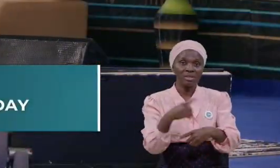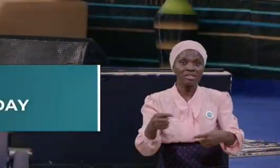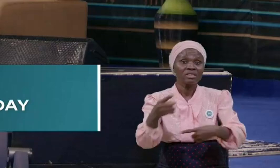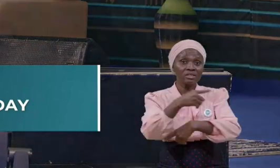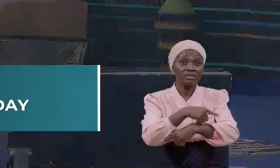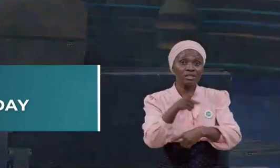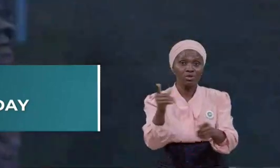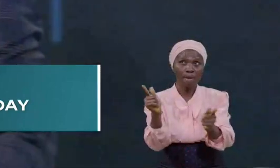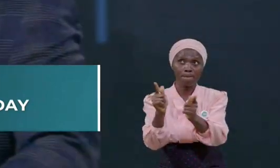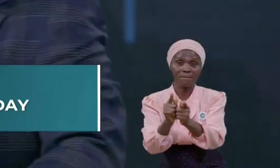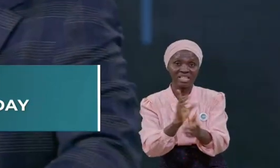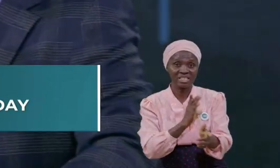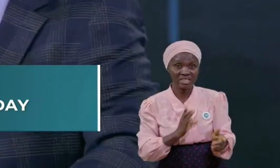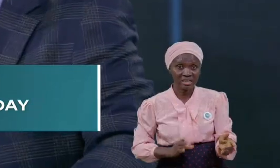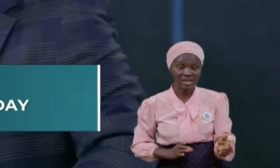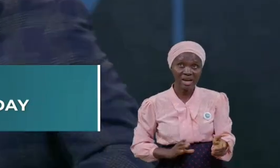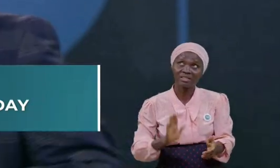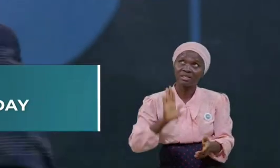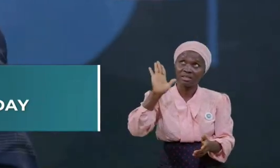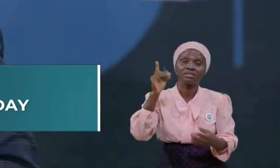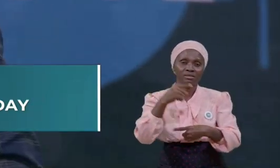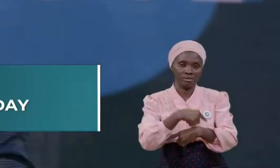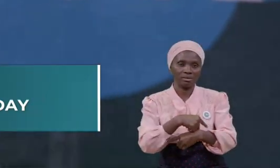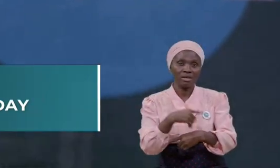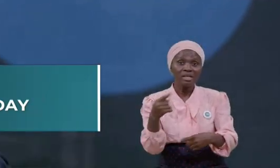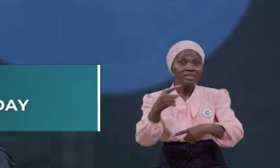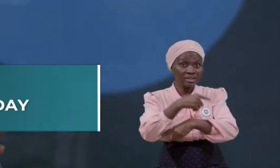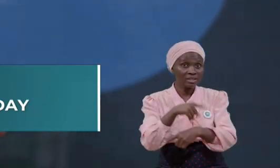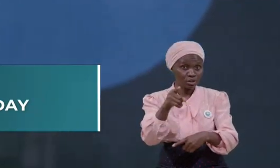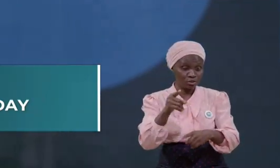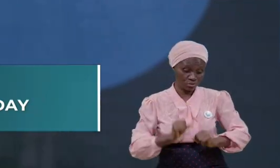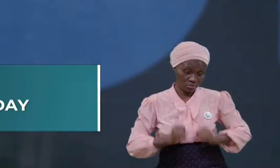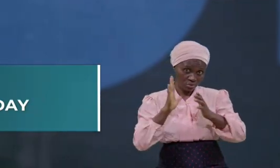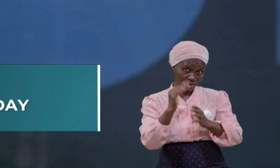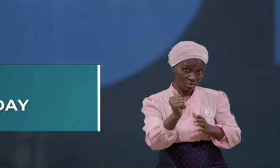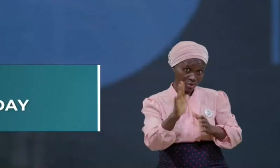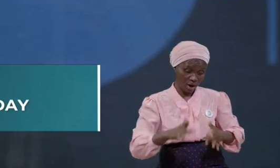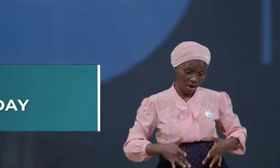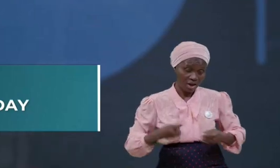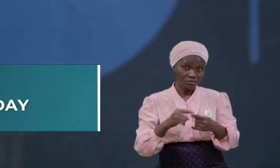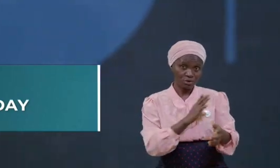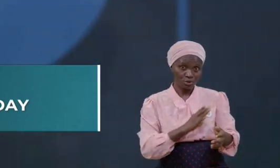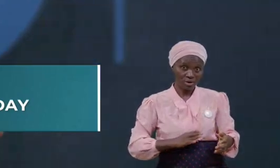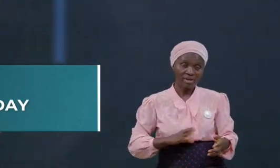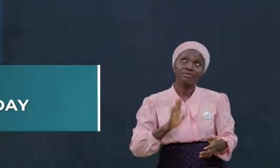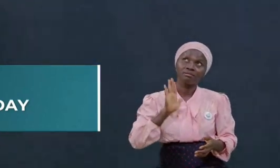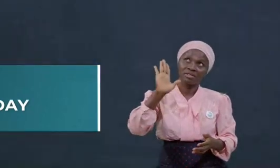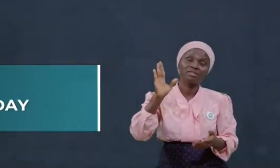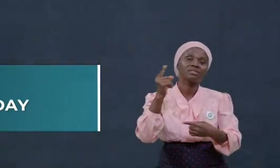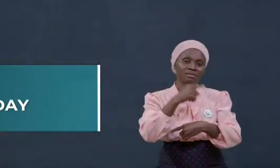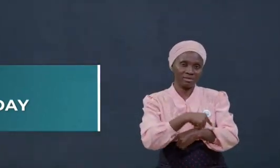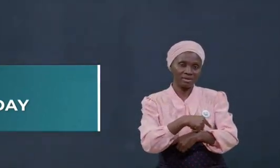ta vie à Christ, en son jour. Le jour où tu deviens raisonnable. Et tu